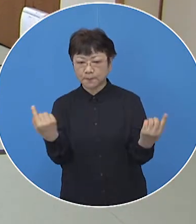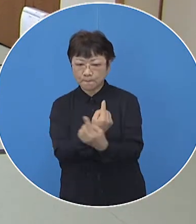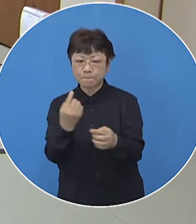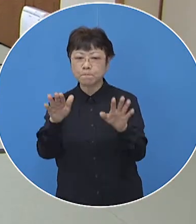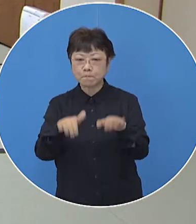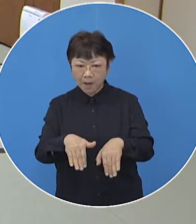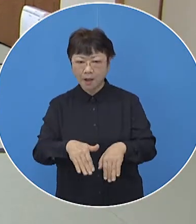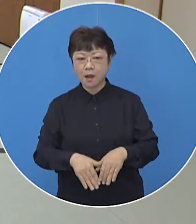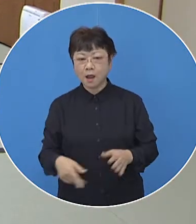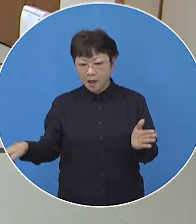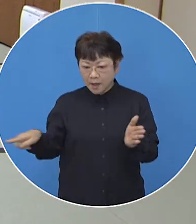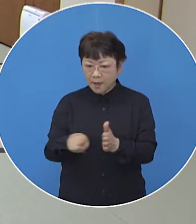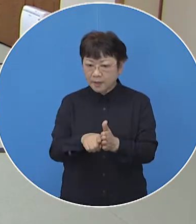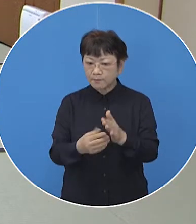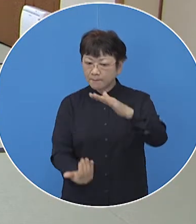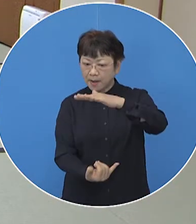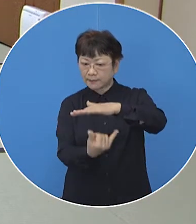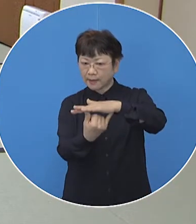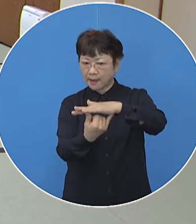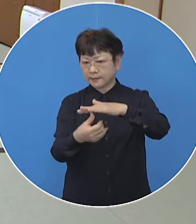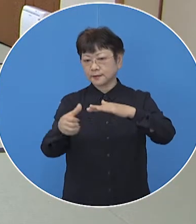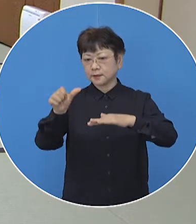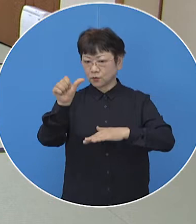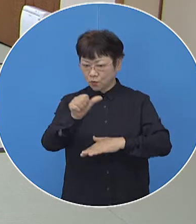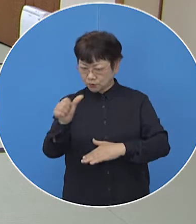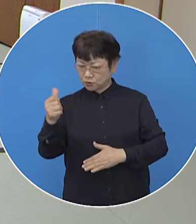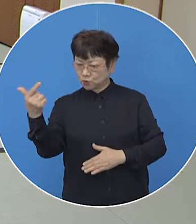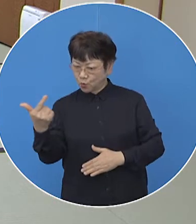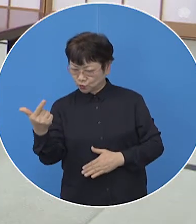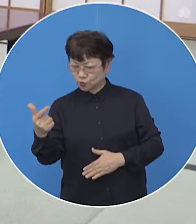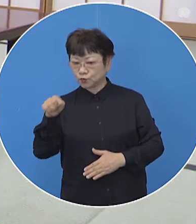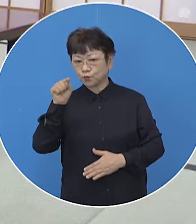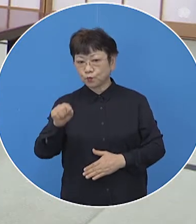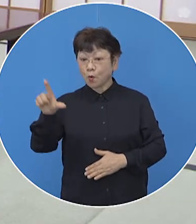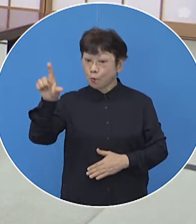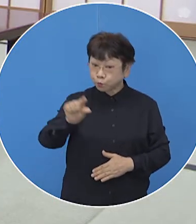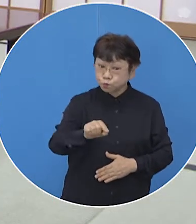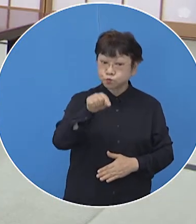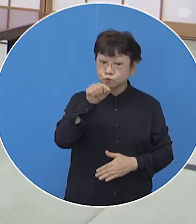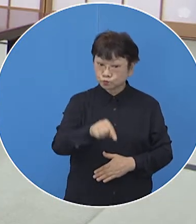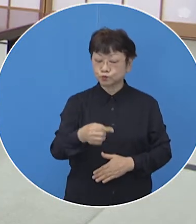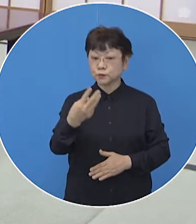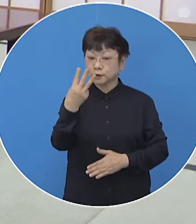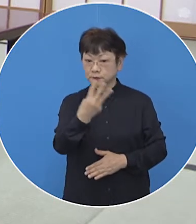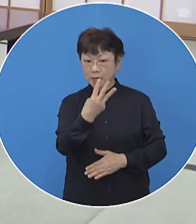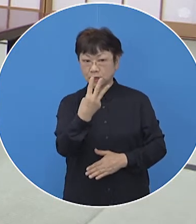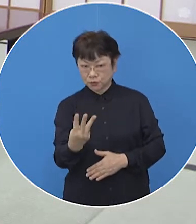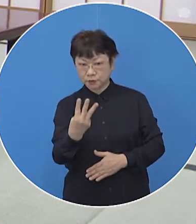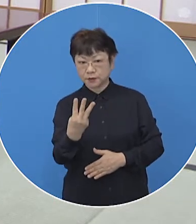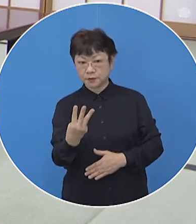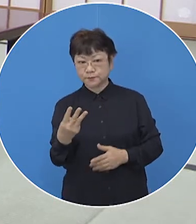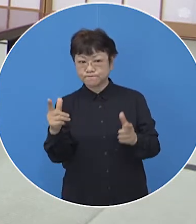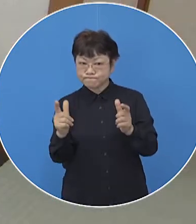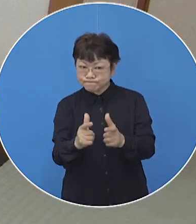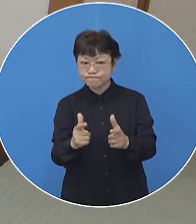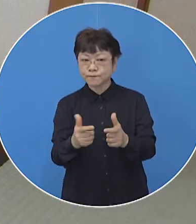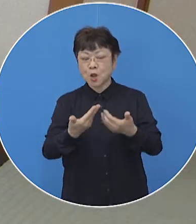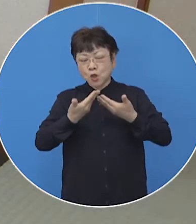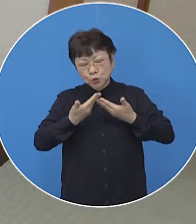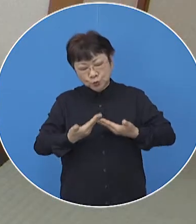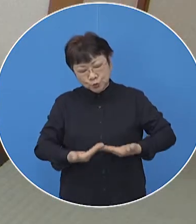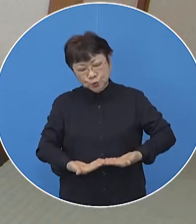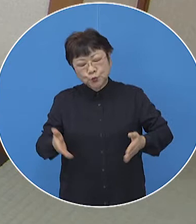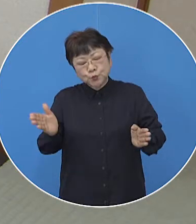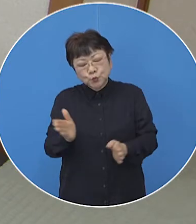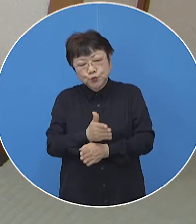ました。今まで定員5名6名のところを3名4名という形でゆっ